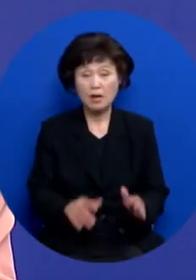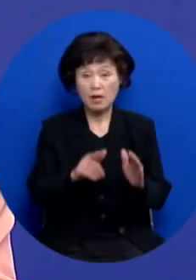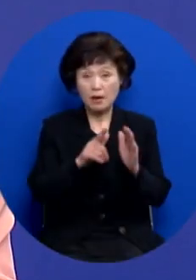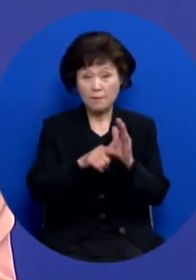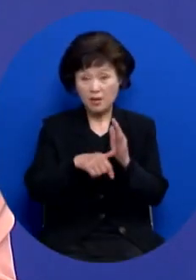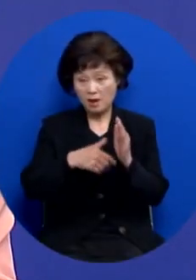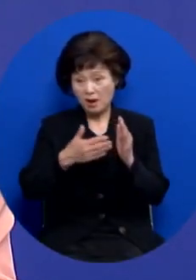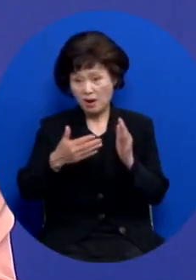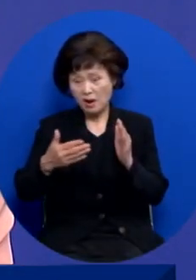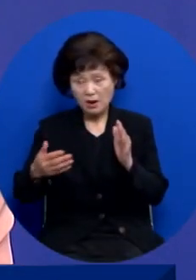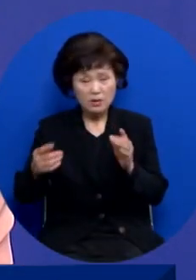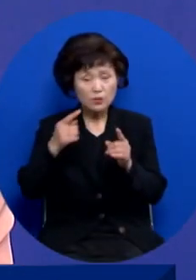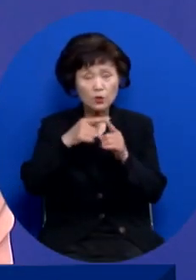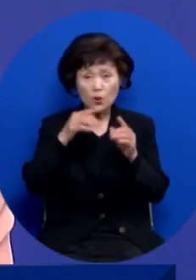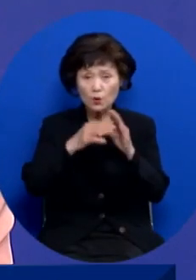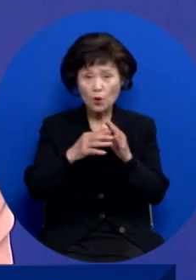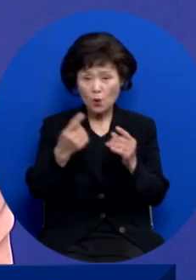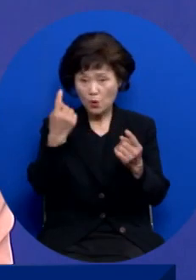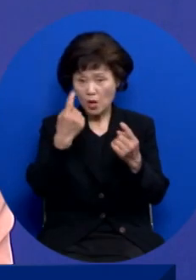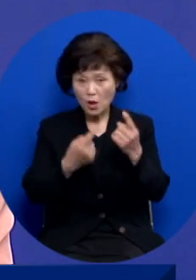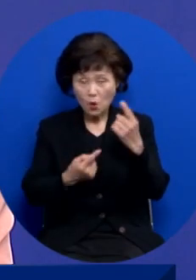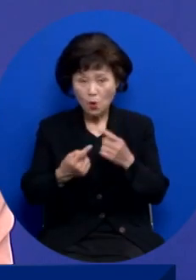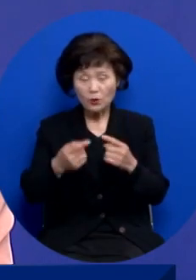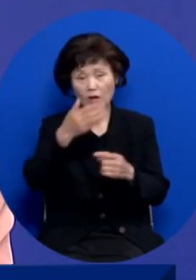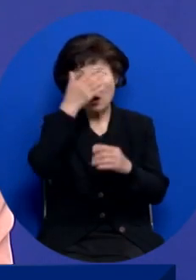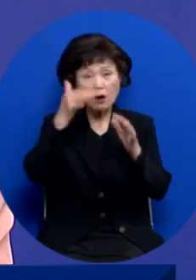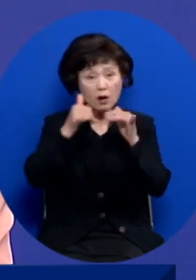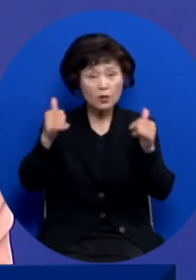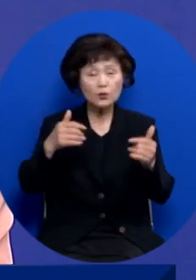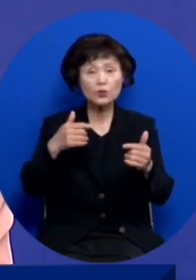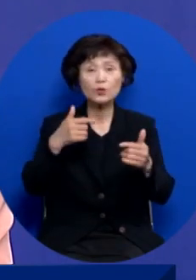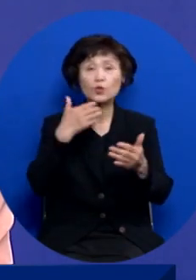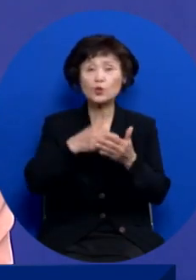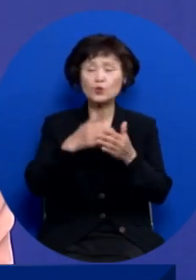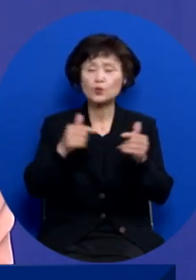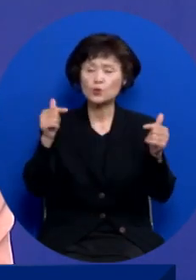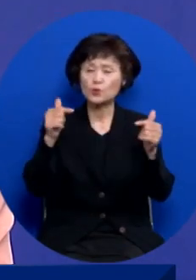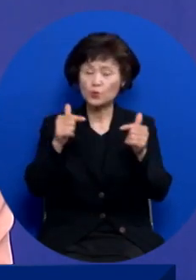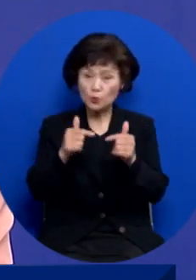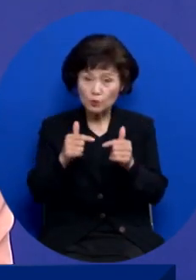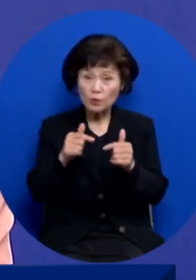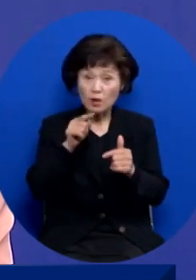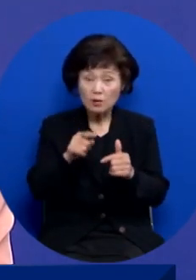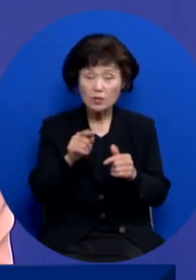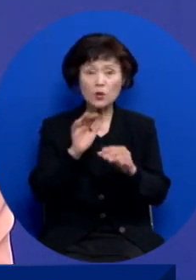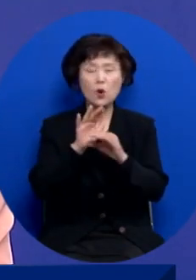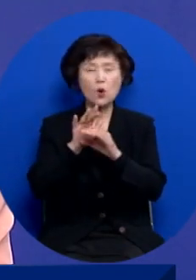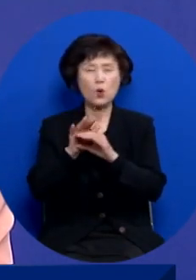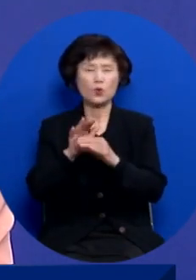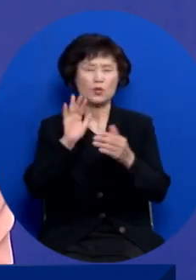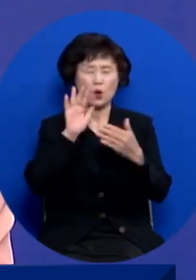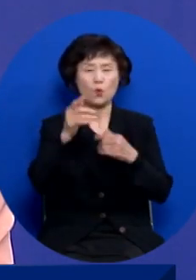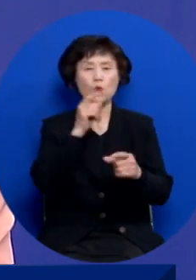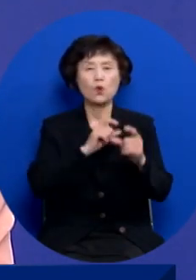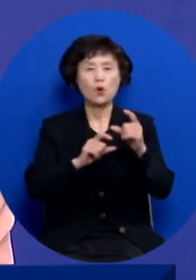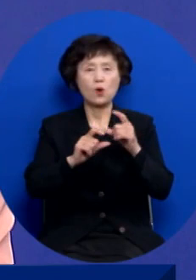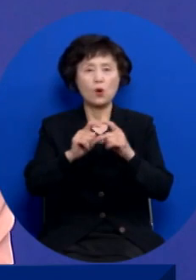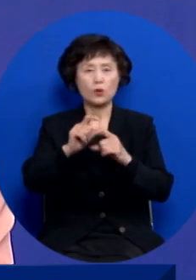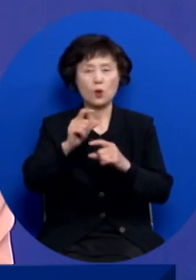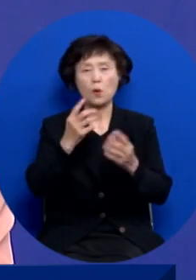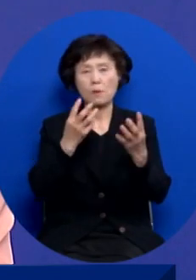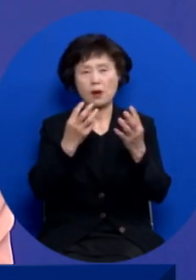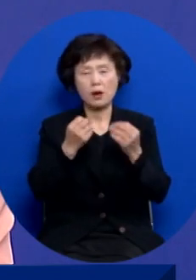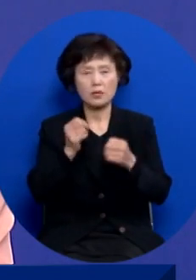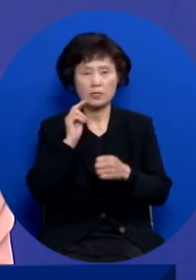갈수록 교회를 다니는 청년 숫자가 줄고 있습니다. 이와 같은 현상은 코로나 팬데믹 이후 가속화됐는데요. 그런데 스스로